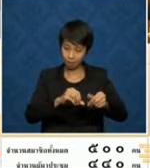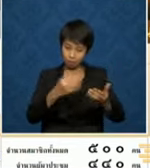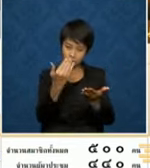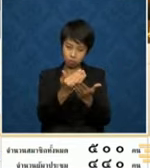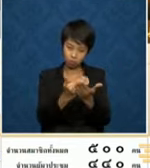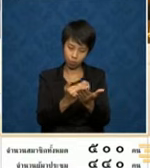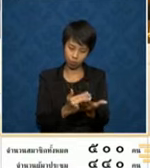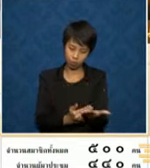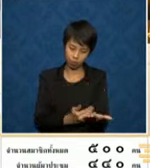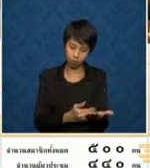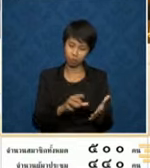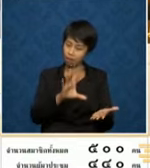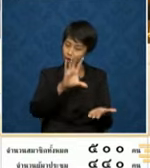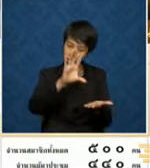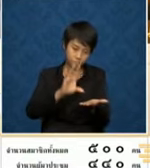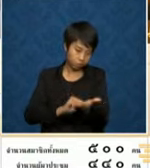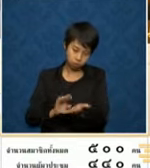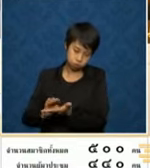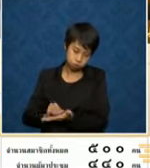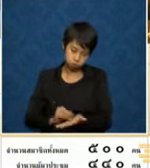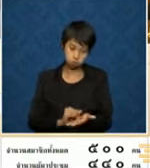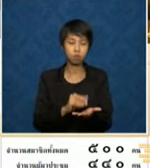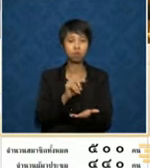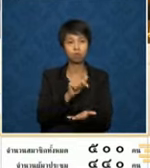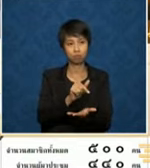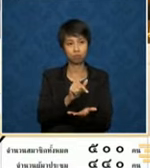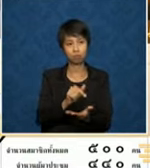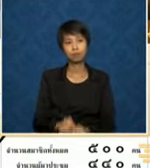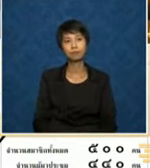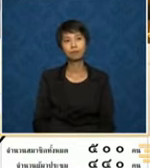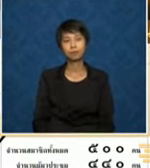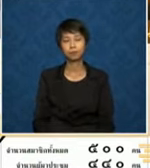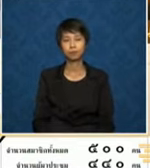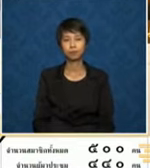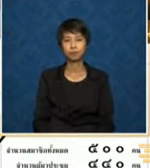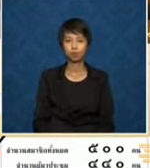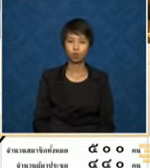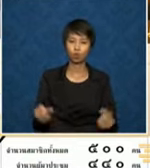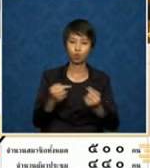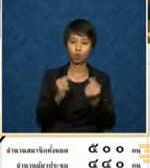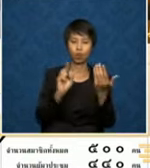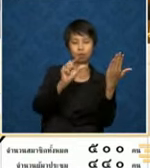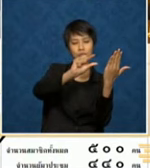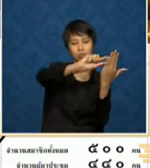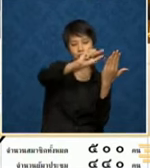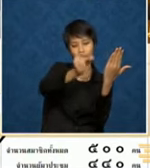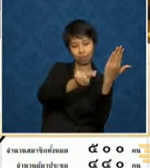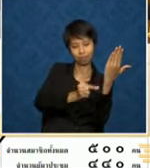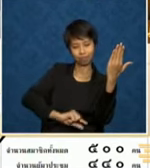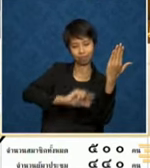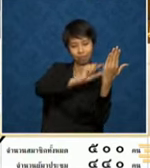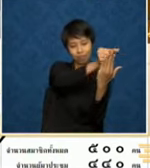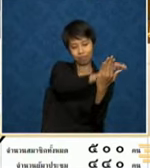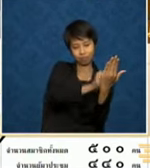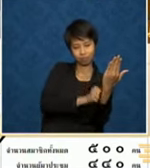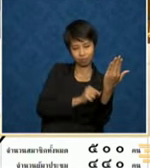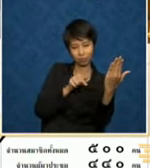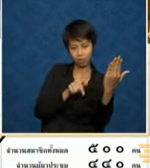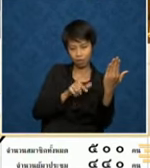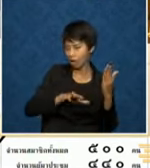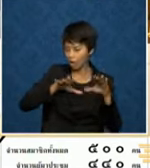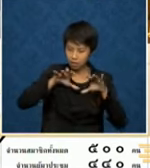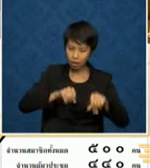ปริมาณการจับยางเถื่อนในพื้นที่ที่เป็นแนวตะเข็บชายแดนของประเทศเพื่อนบ้านเราจับเกือบทุกอ